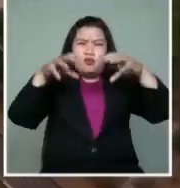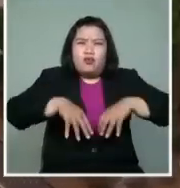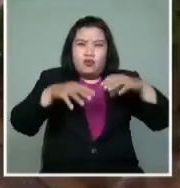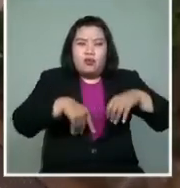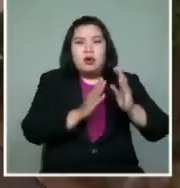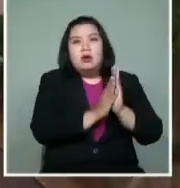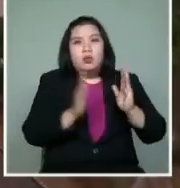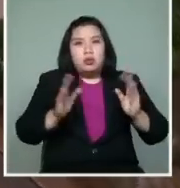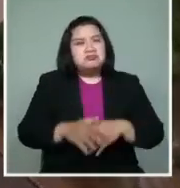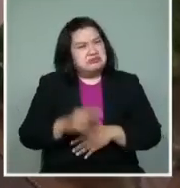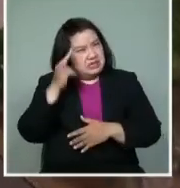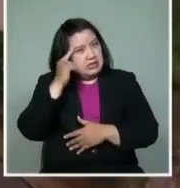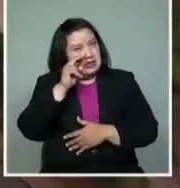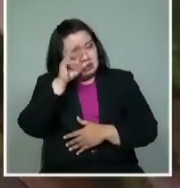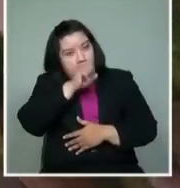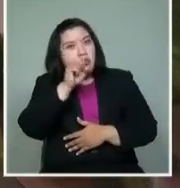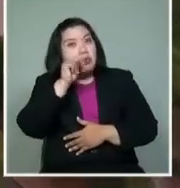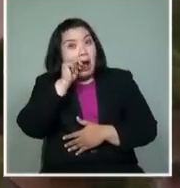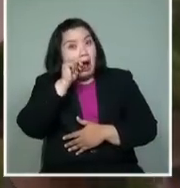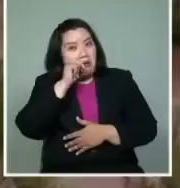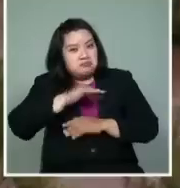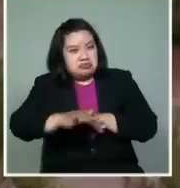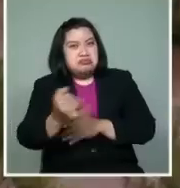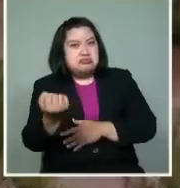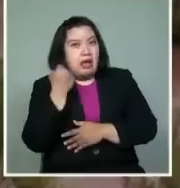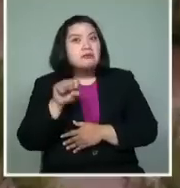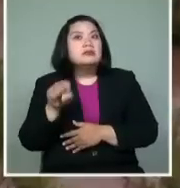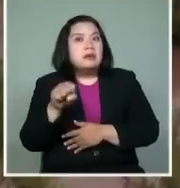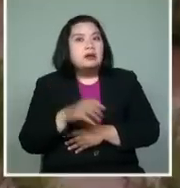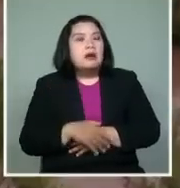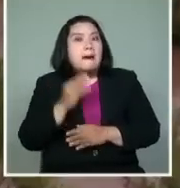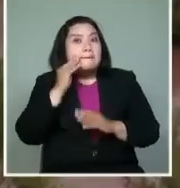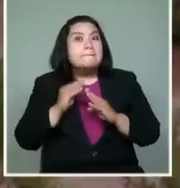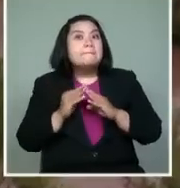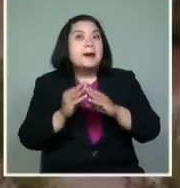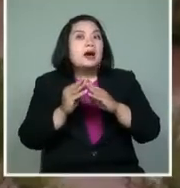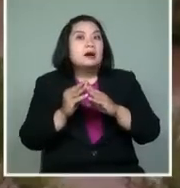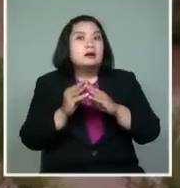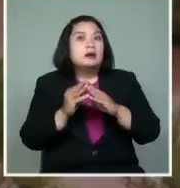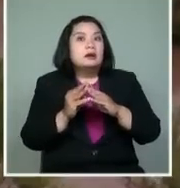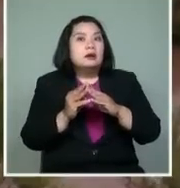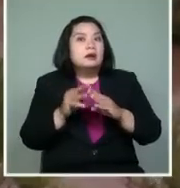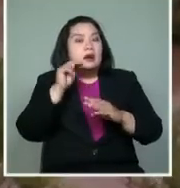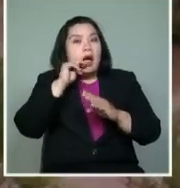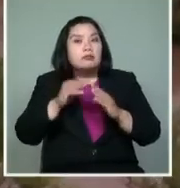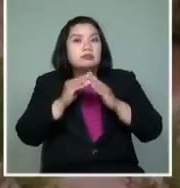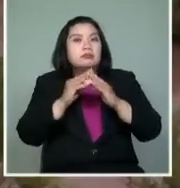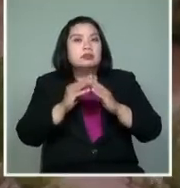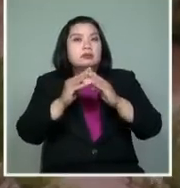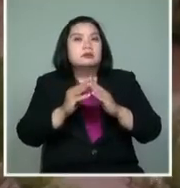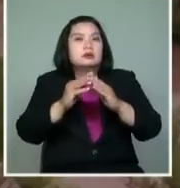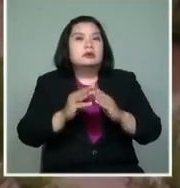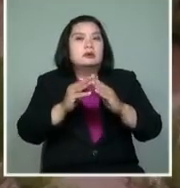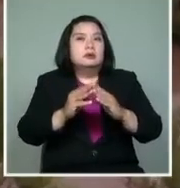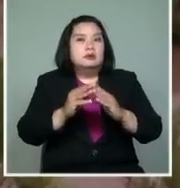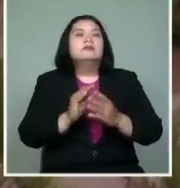าก ระแสน้ำคงต้องแรงมากนะพัดบ้านไปได้ทั้งหลังอย่างเงี้ย แล้วบ้านนี่ก็คือสภาพคือค่อนข้างสมบูรณ์แล้วลอยไปทั้งหลังแบบนี้เลยน